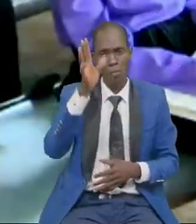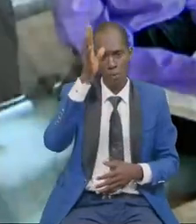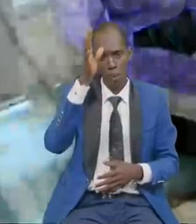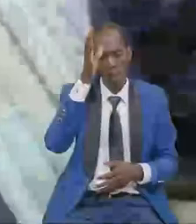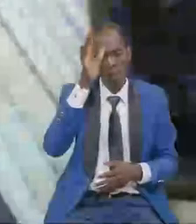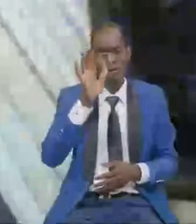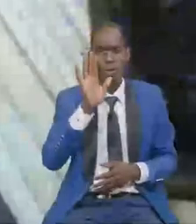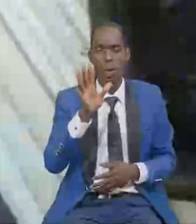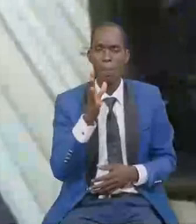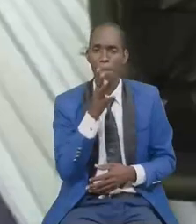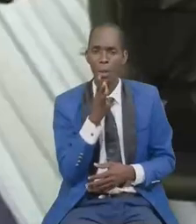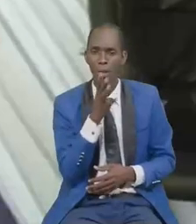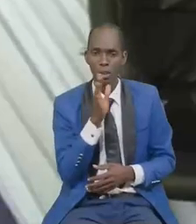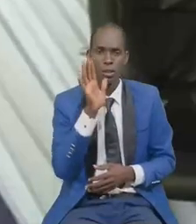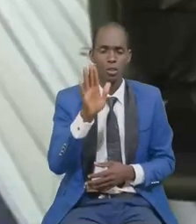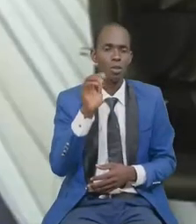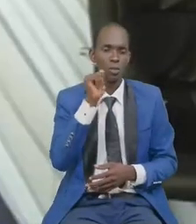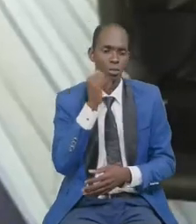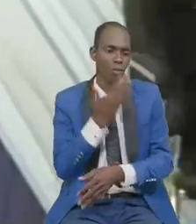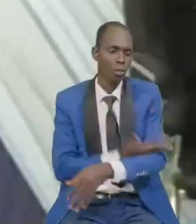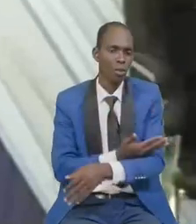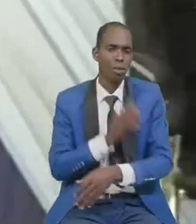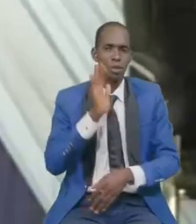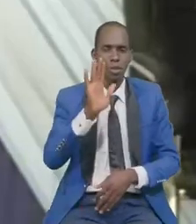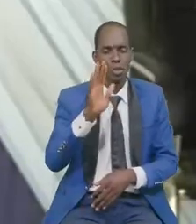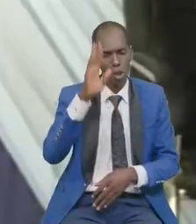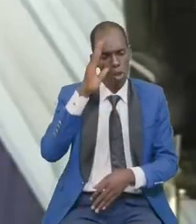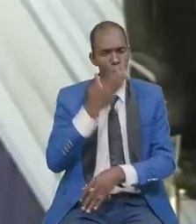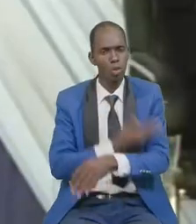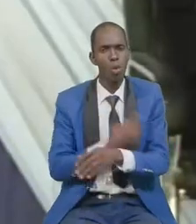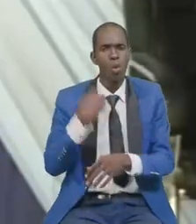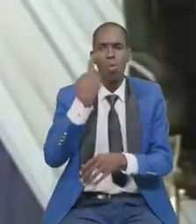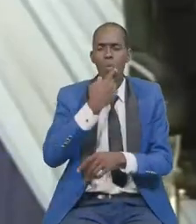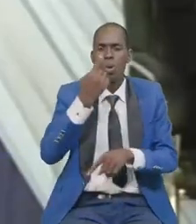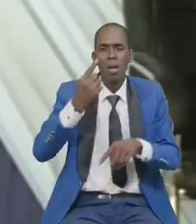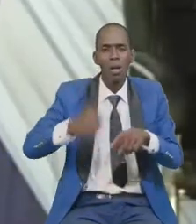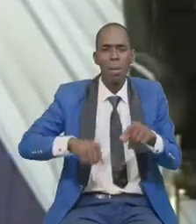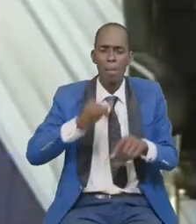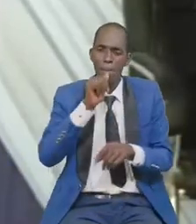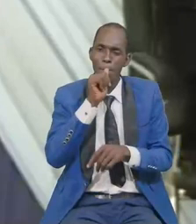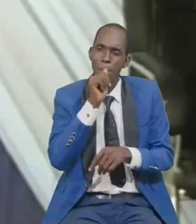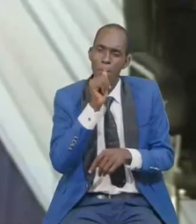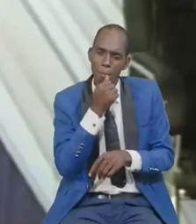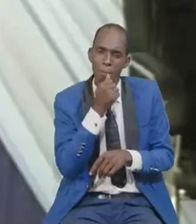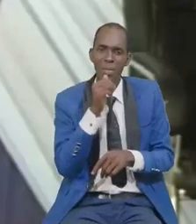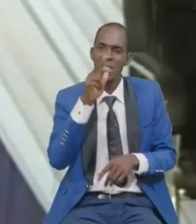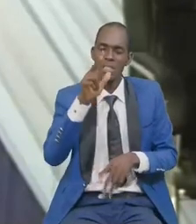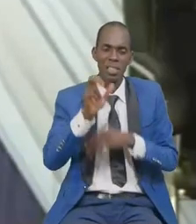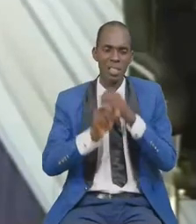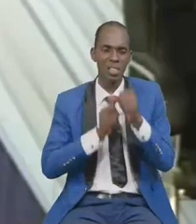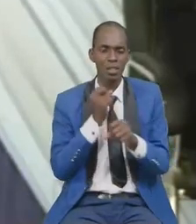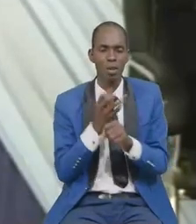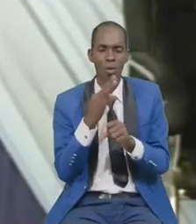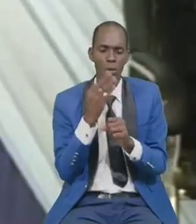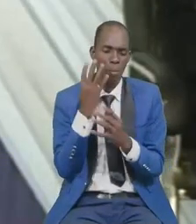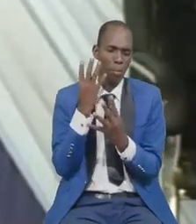fille, ton fils, qui ne peut pas prendre 3 ans d'emprisonnement pour toi, et si